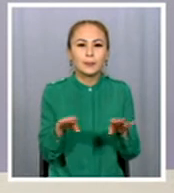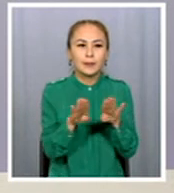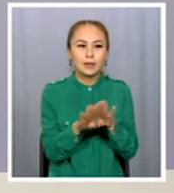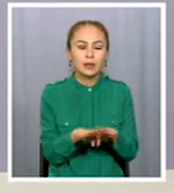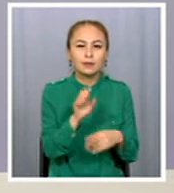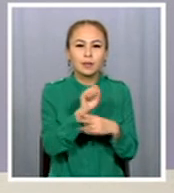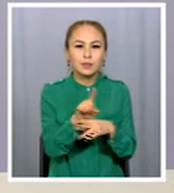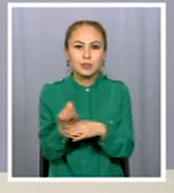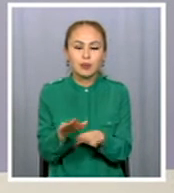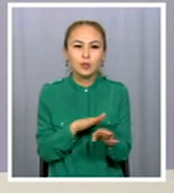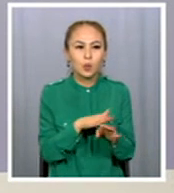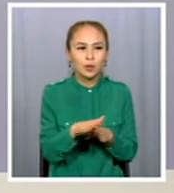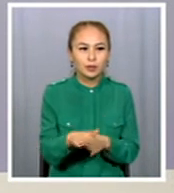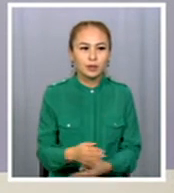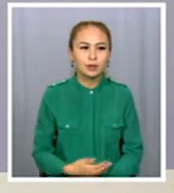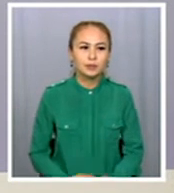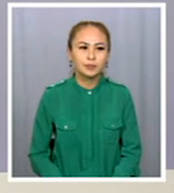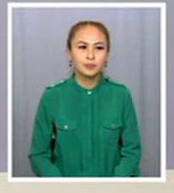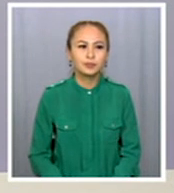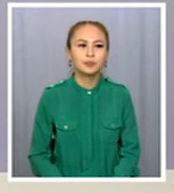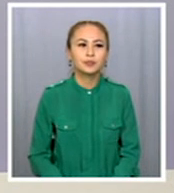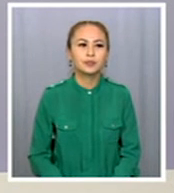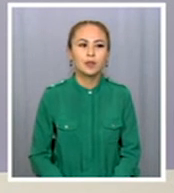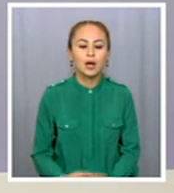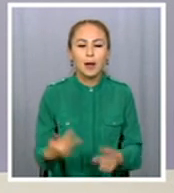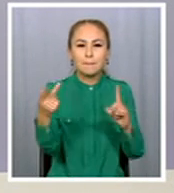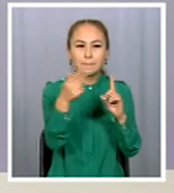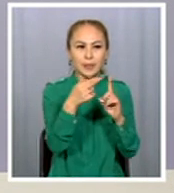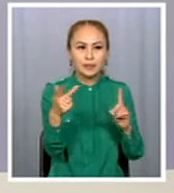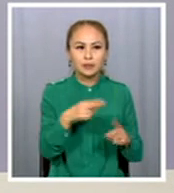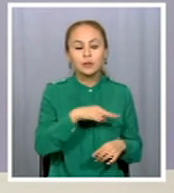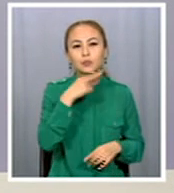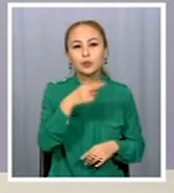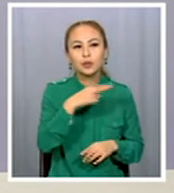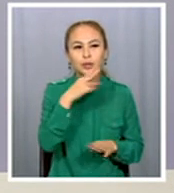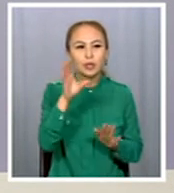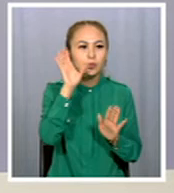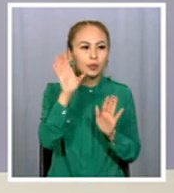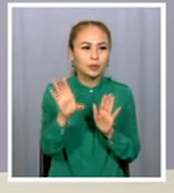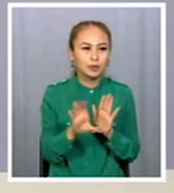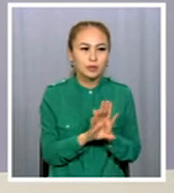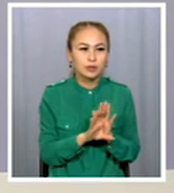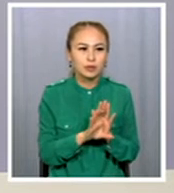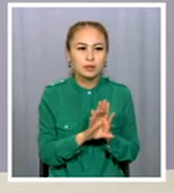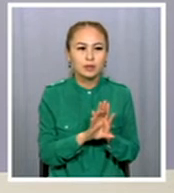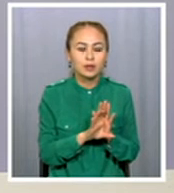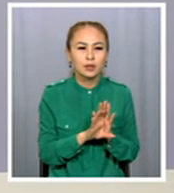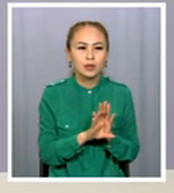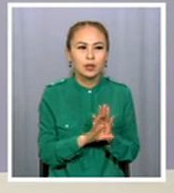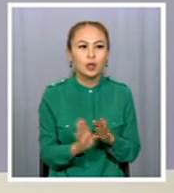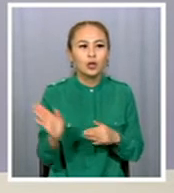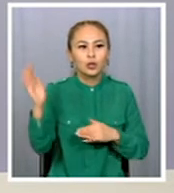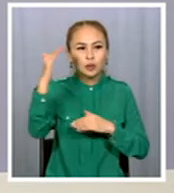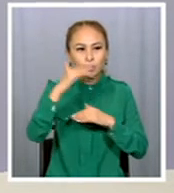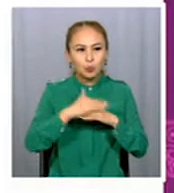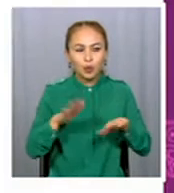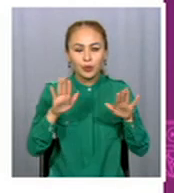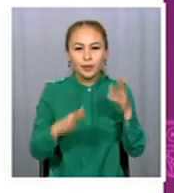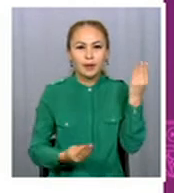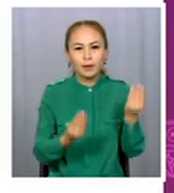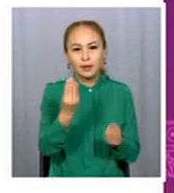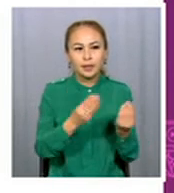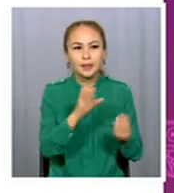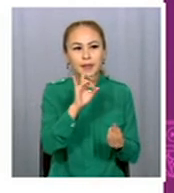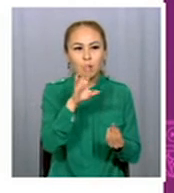тапсырма орындайық. Мәтінді мұқият оқыңыз. Күні бойы ойнаған